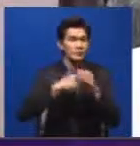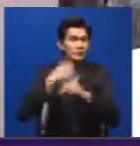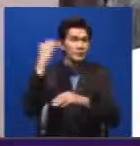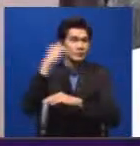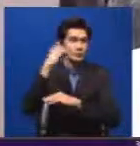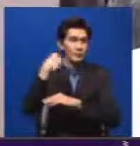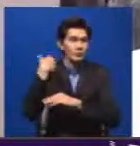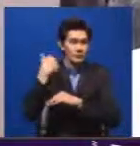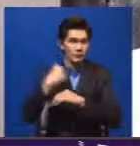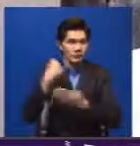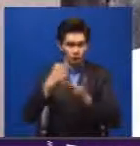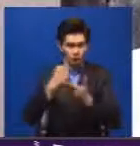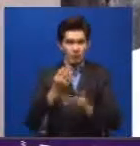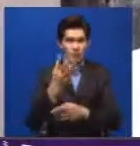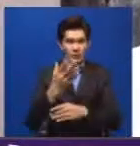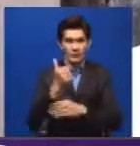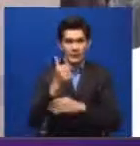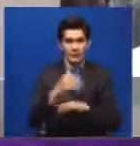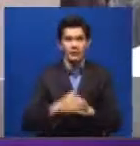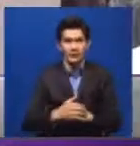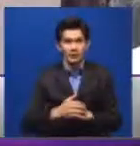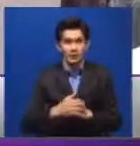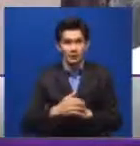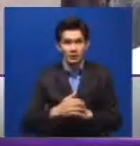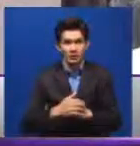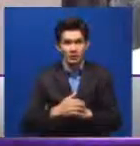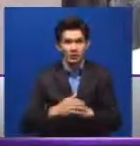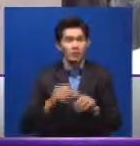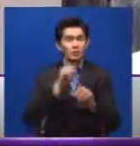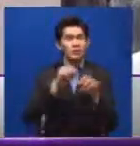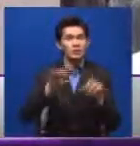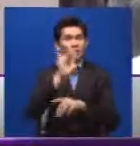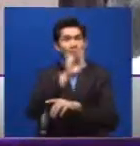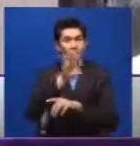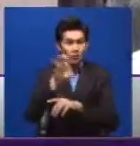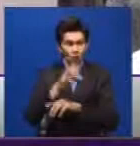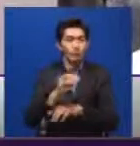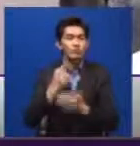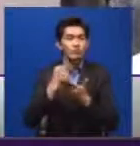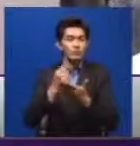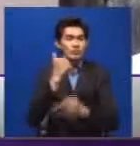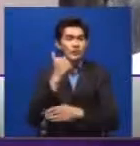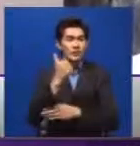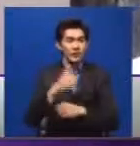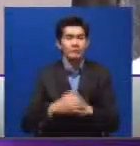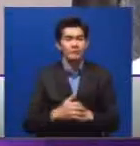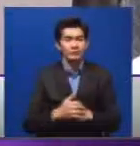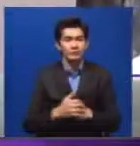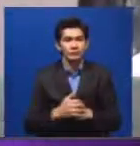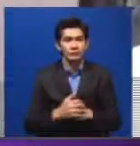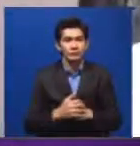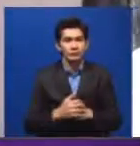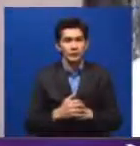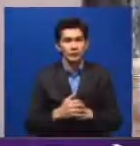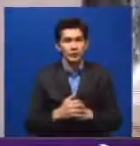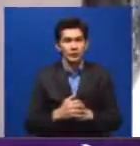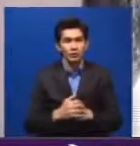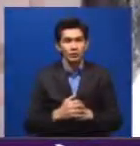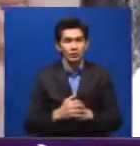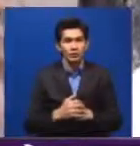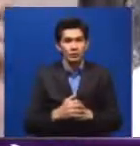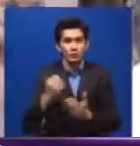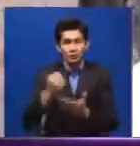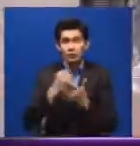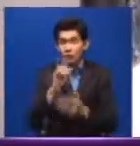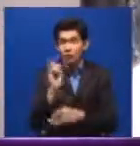ครับช่วยได้เยอะพอสมควรเลยไม่ใช่พอสมควร 100% สำหรับแถวนี้นะครับแล้วอีกอย่างหนึ่งก็คือว่ามันได้อานิส